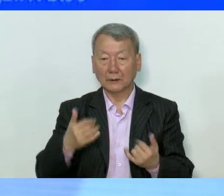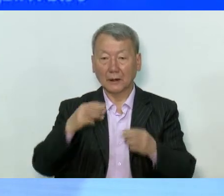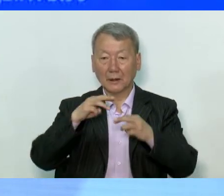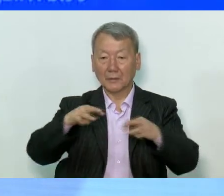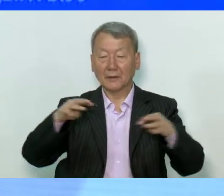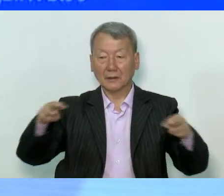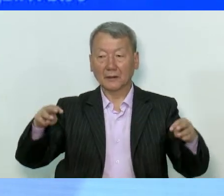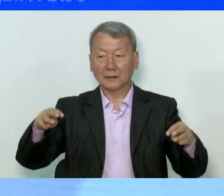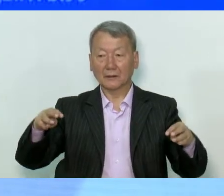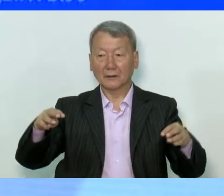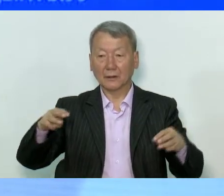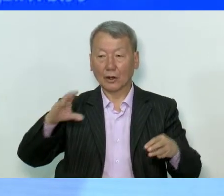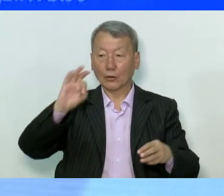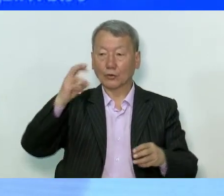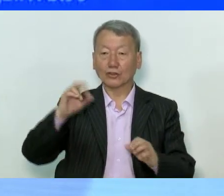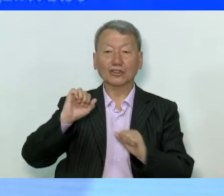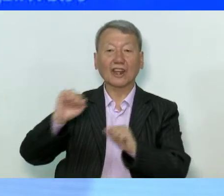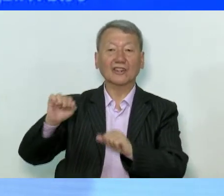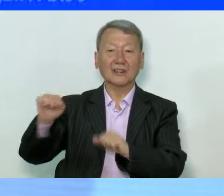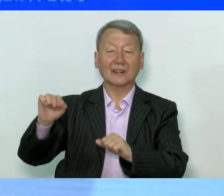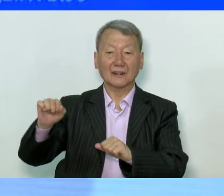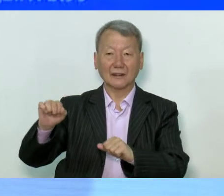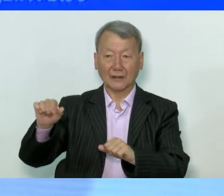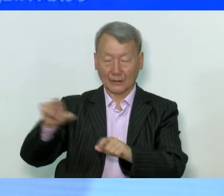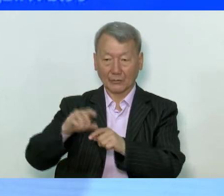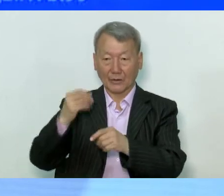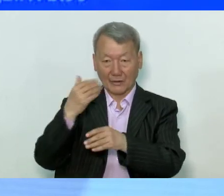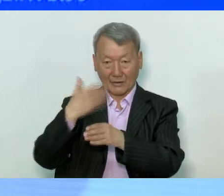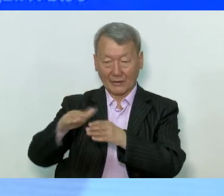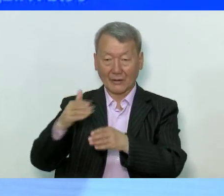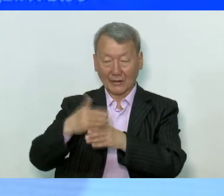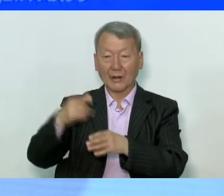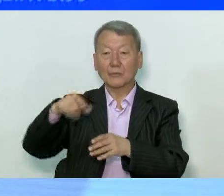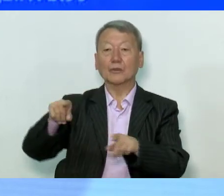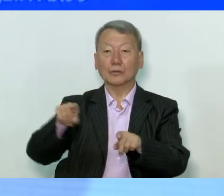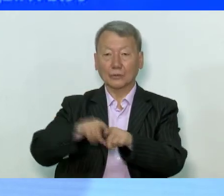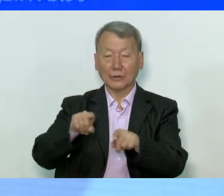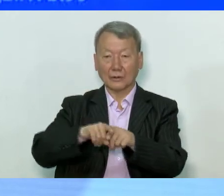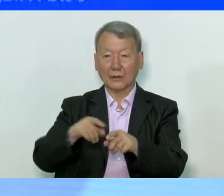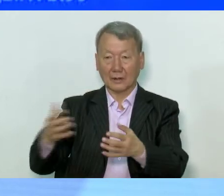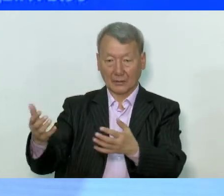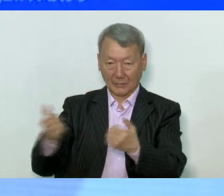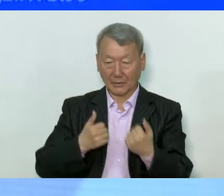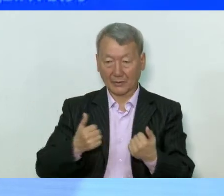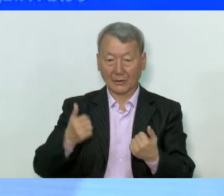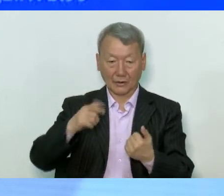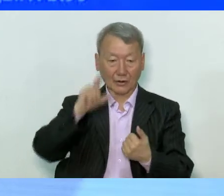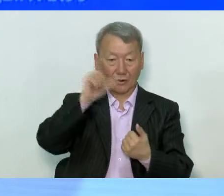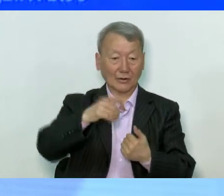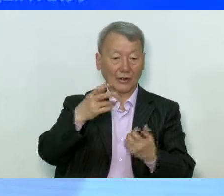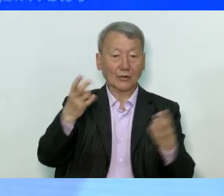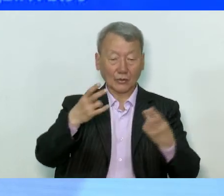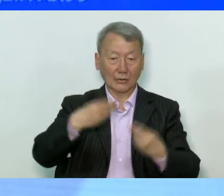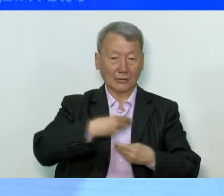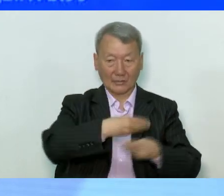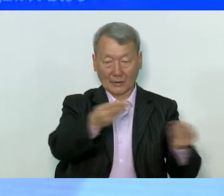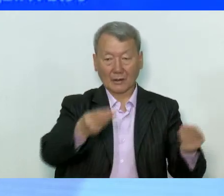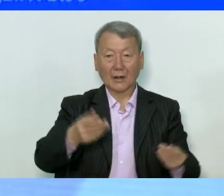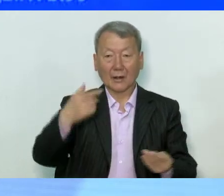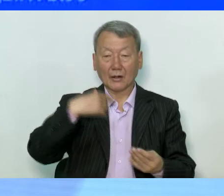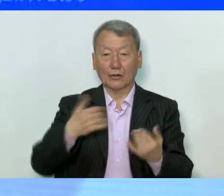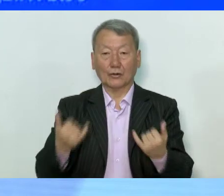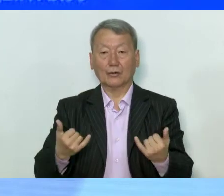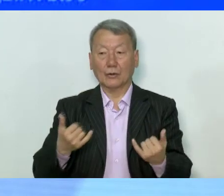министерство соцзащитадан дагы бизге 4 миллион акча бөлүнүп берилген, аны дагы биз таркатып берип атабыз. Ошону менен бирге